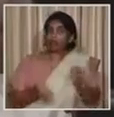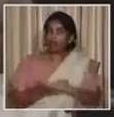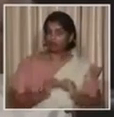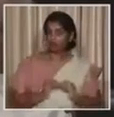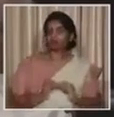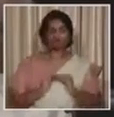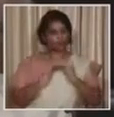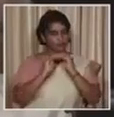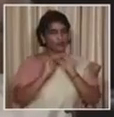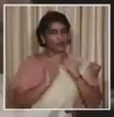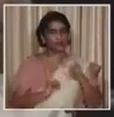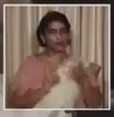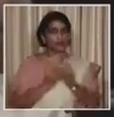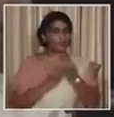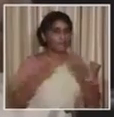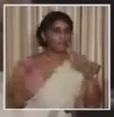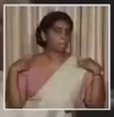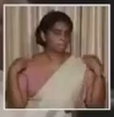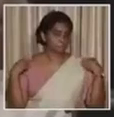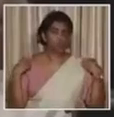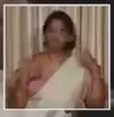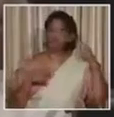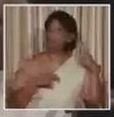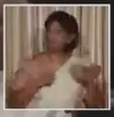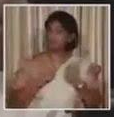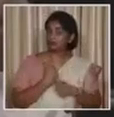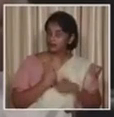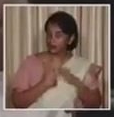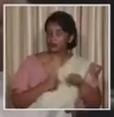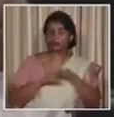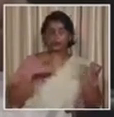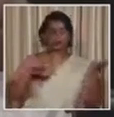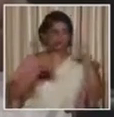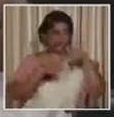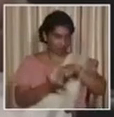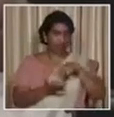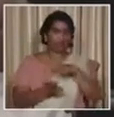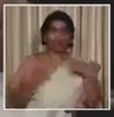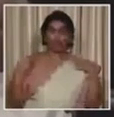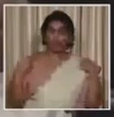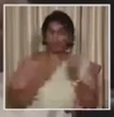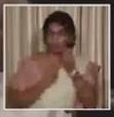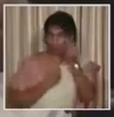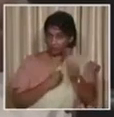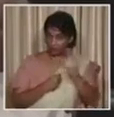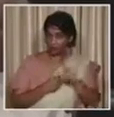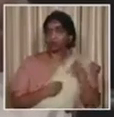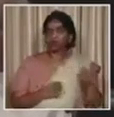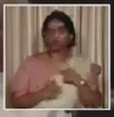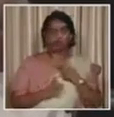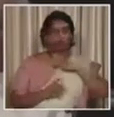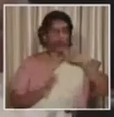තත්ත්වයට පත් කර ගැනීම සඳහා දෙන පහසුකමක්. ඒ සඳහා සකස් කර දෙන වේදිකාවක්. මේ පහසුකම ලබා දීමත් සමග